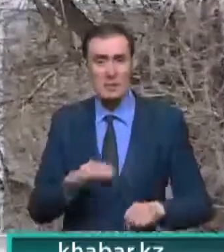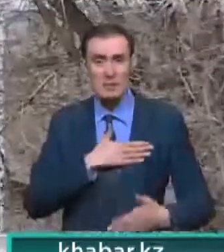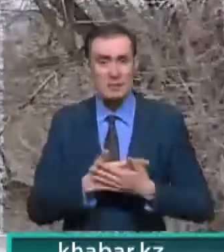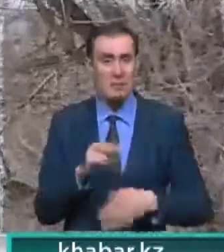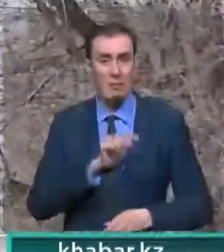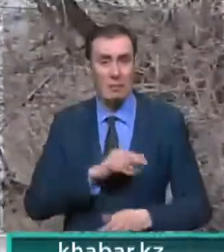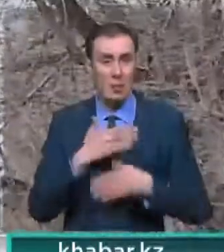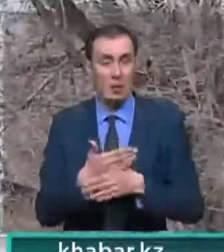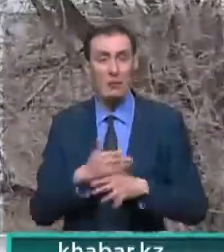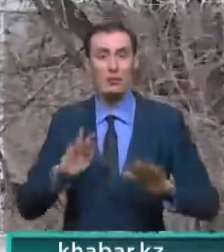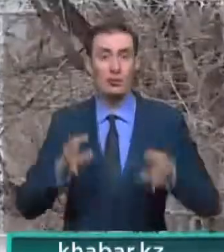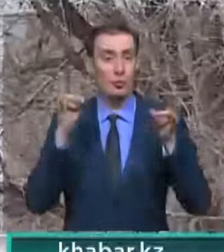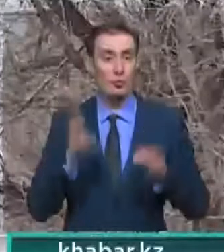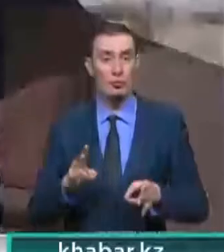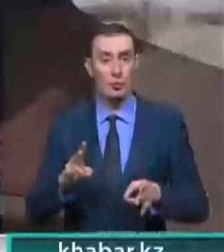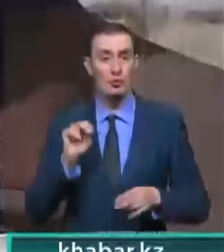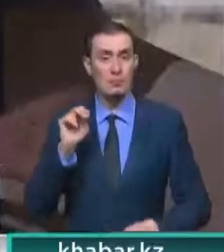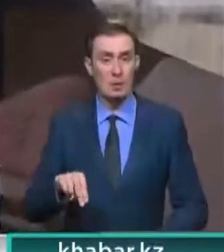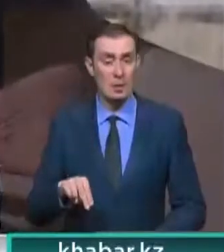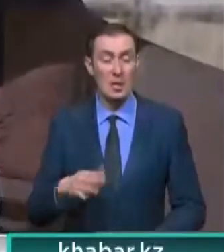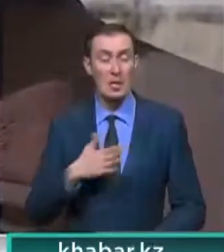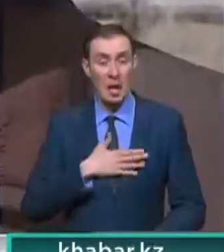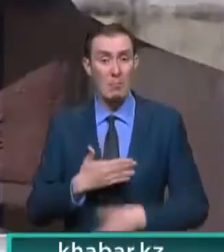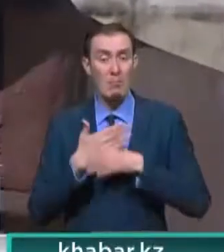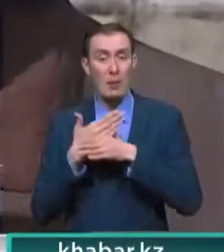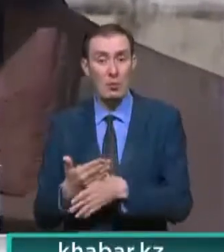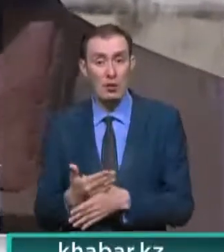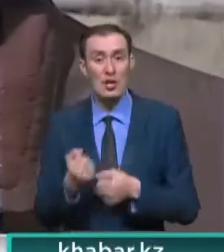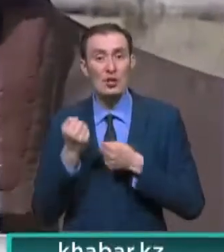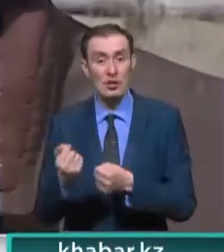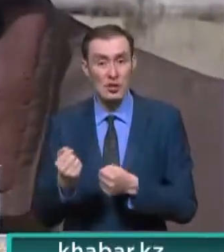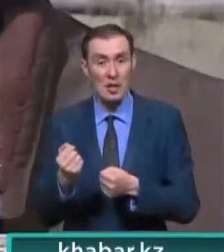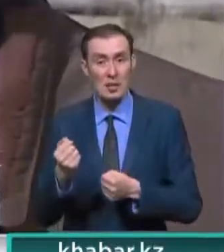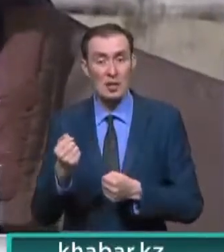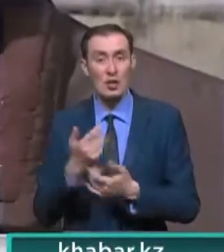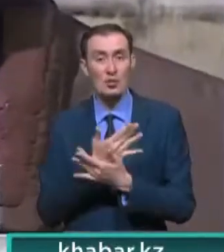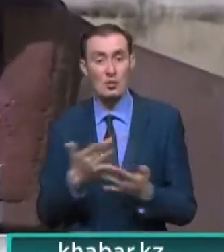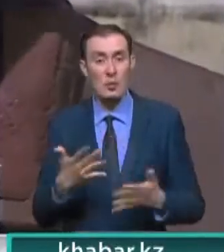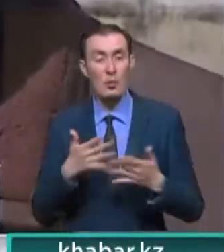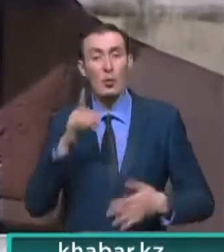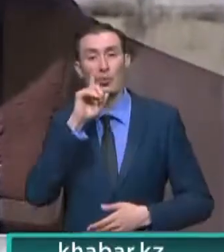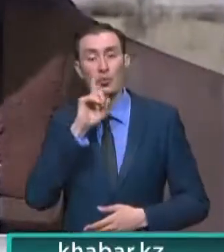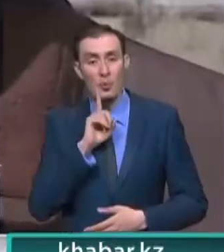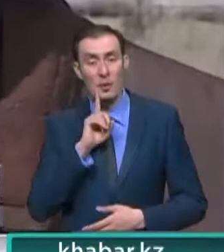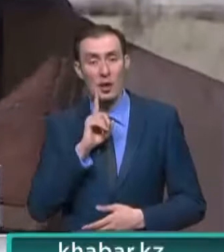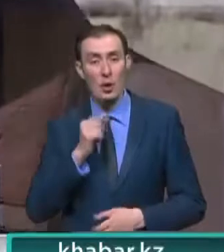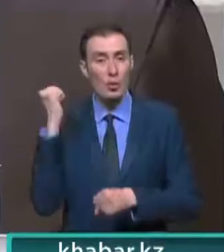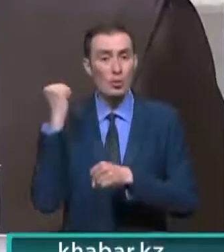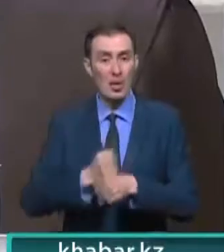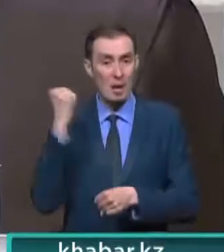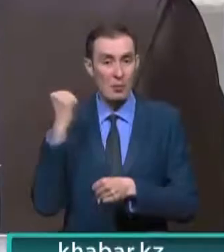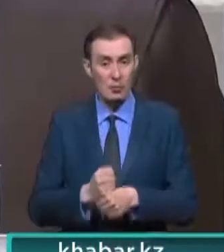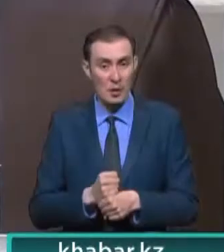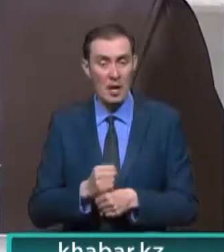дело. И тут произошло непредвиденное. Помог я держать зубило рабочему для более удобного удара по зубилу.